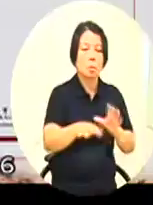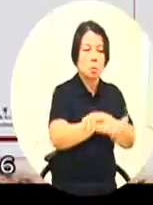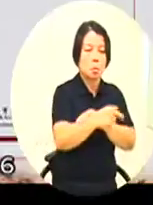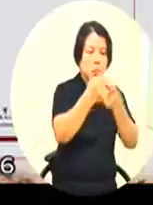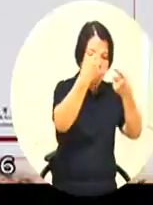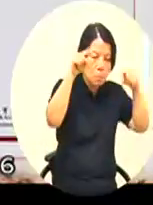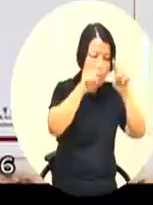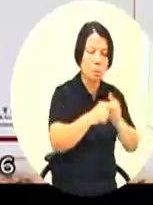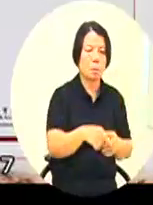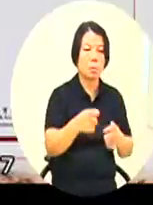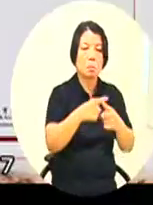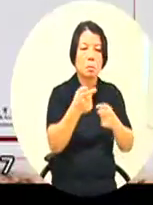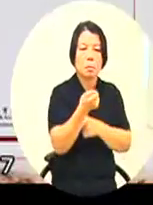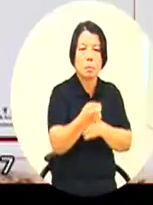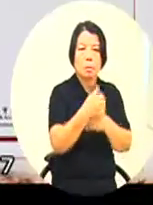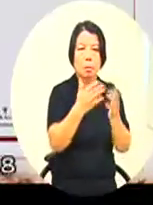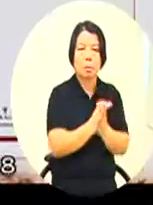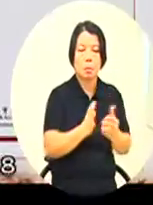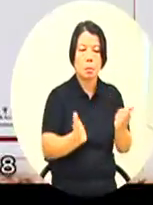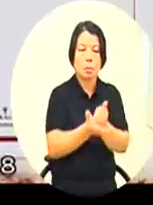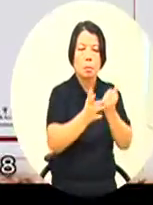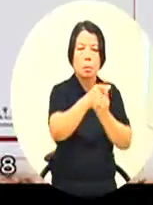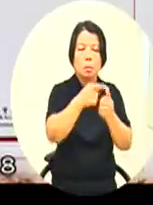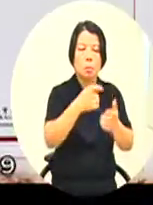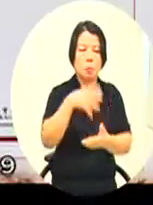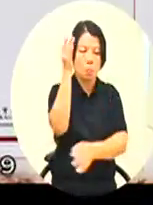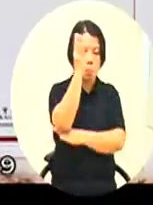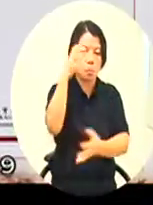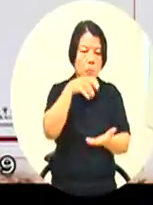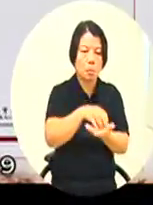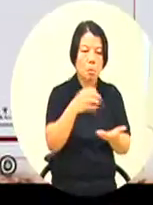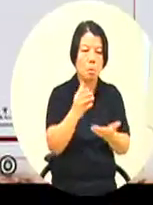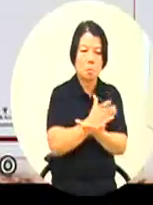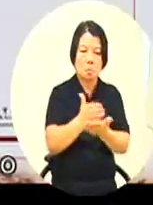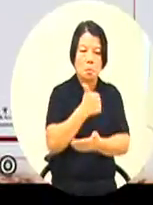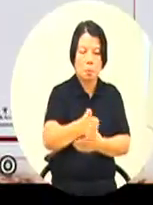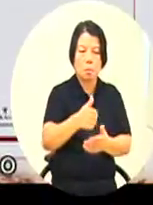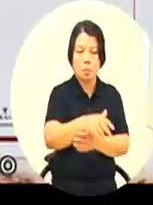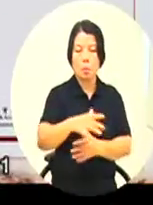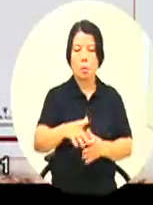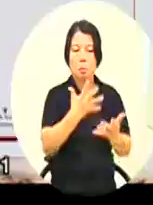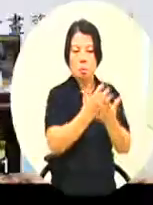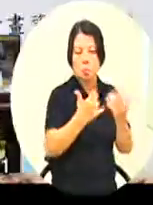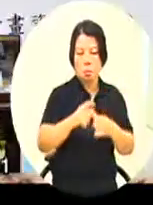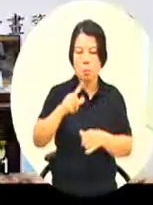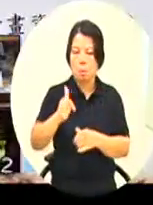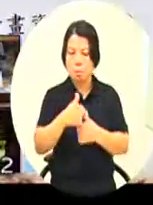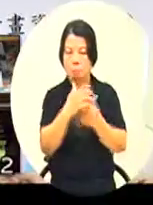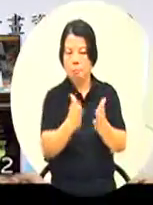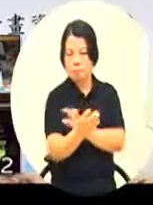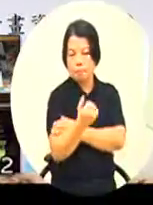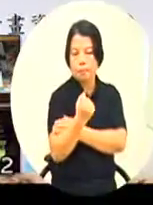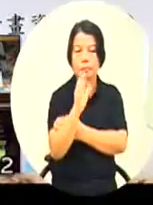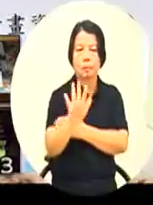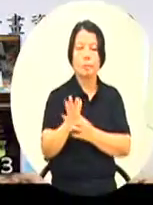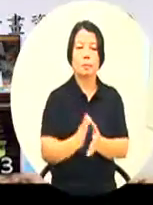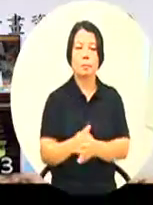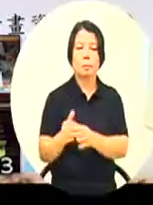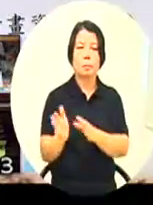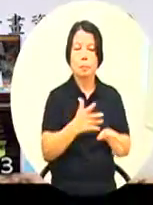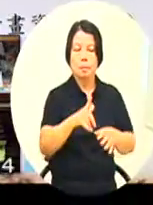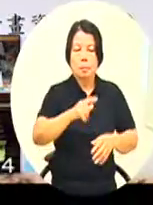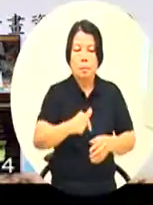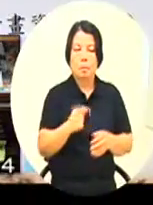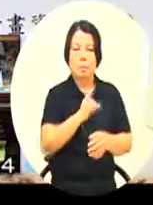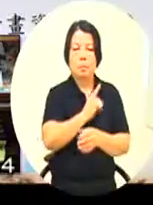资源之下可以通过拿到这张认可证书，我相信是我们全校师生的努力那接下来呢老师们除了在教学，因为我们是以